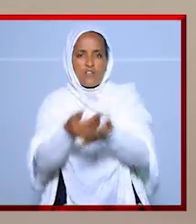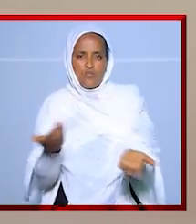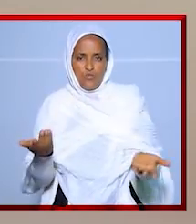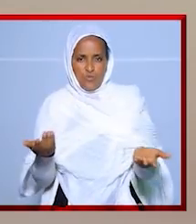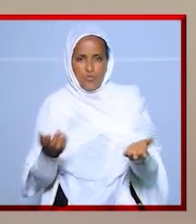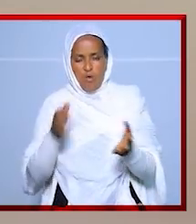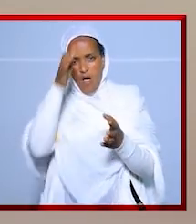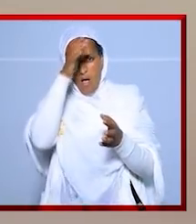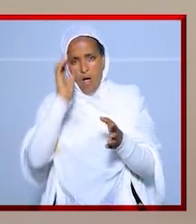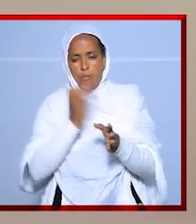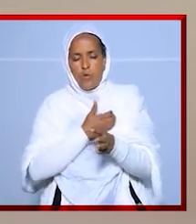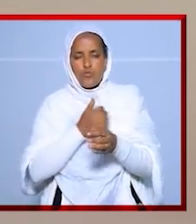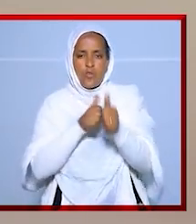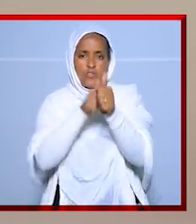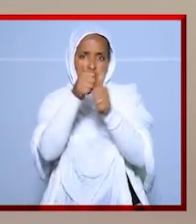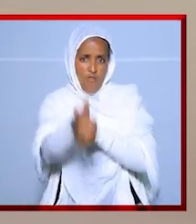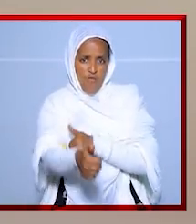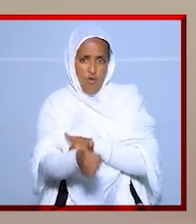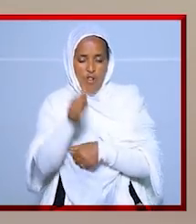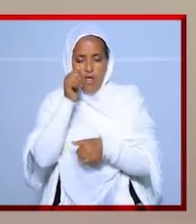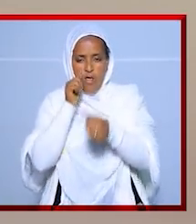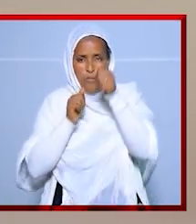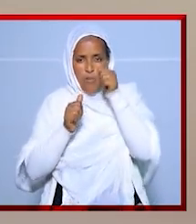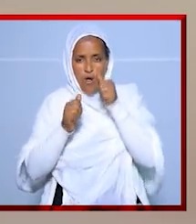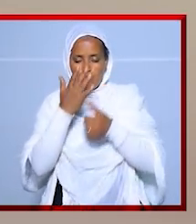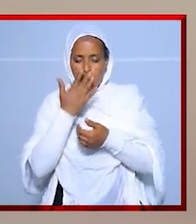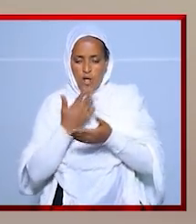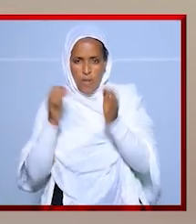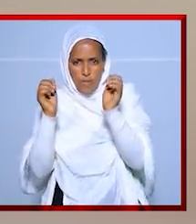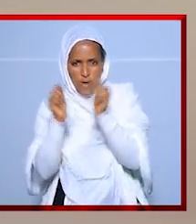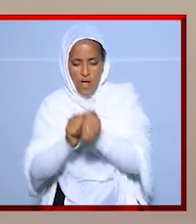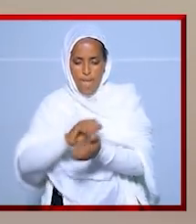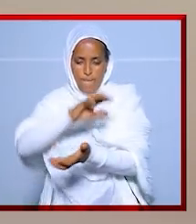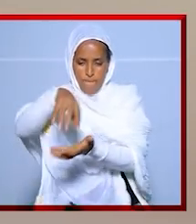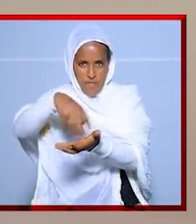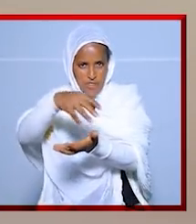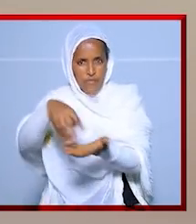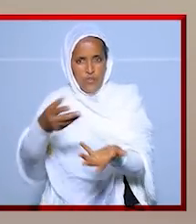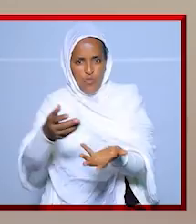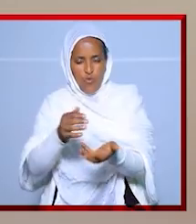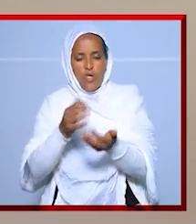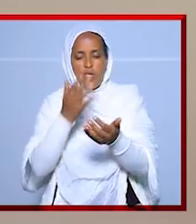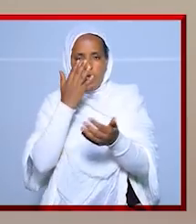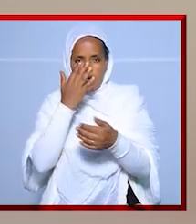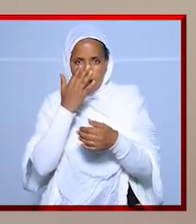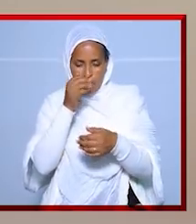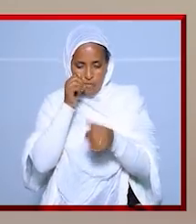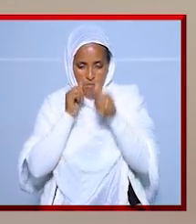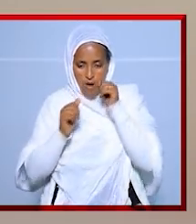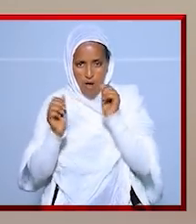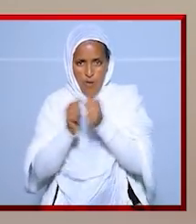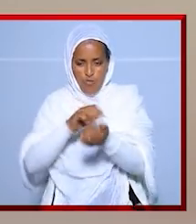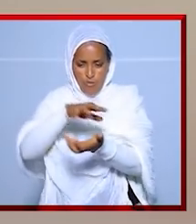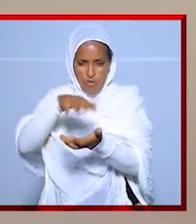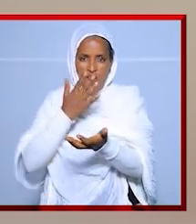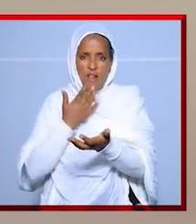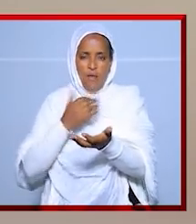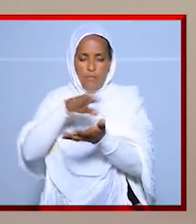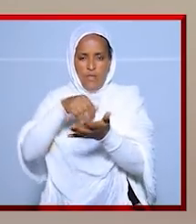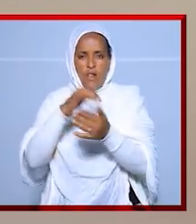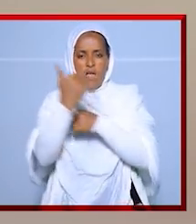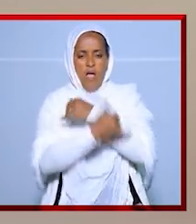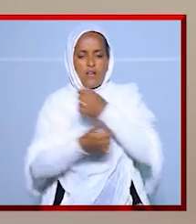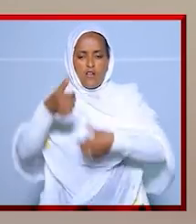ድረስ ያደረሱ አባቶች አልፈዋል። እንባቸውን ከቀለም ጋር በጥብጠው ቀለሙን በእንባቸው በጥብጠው